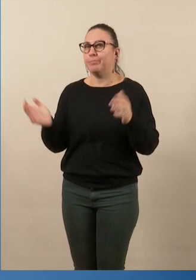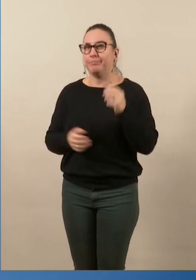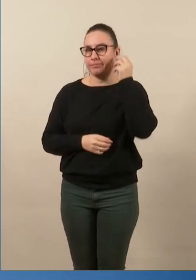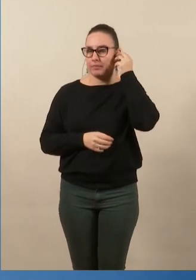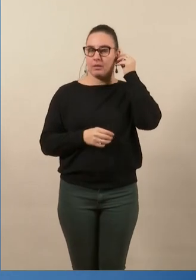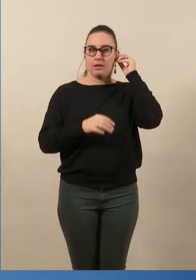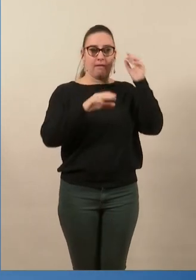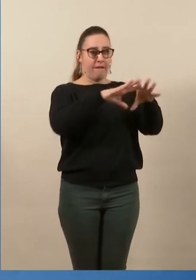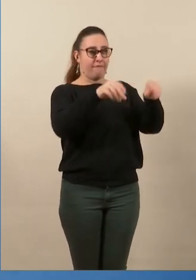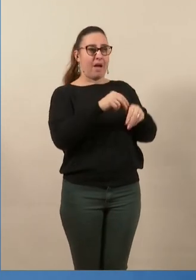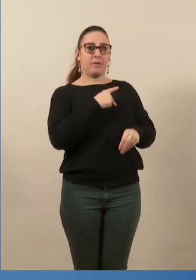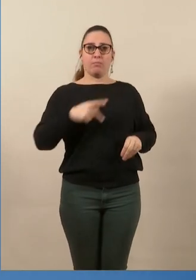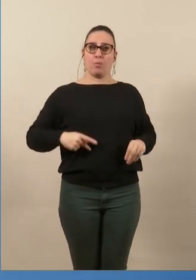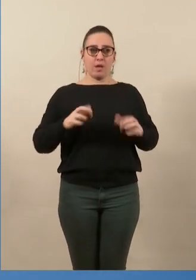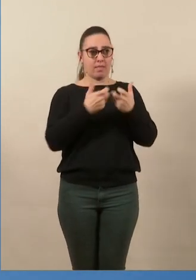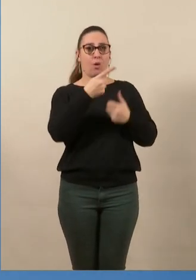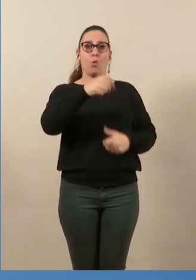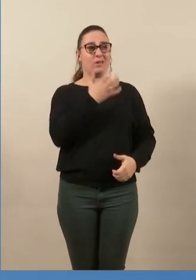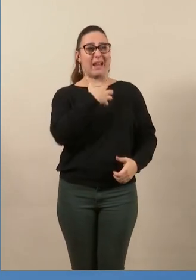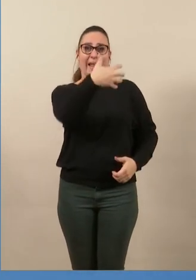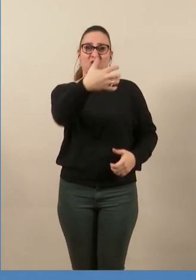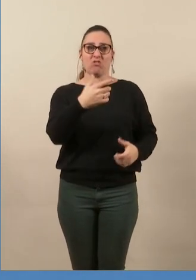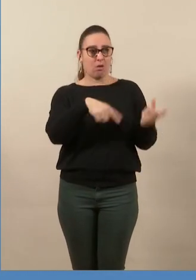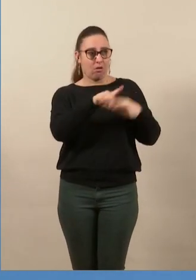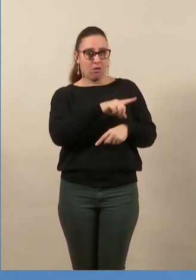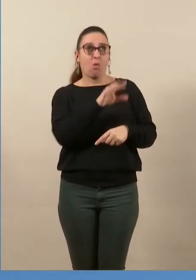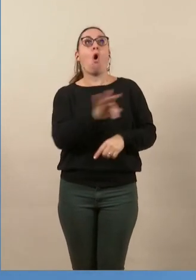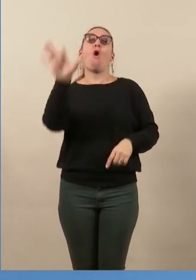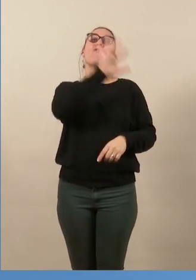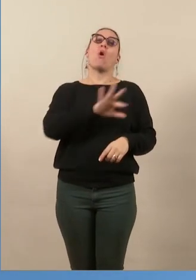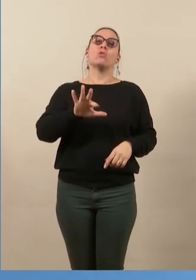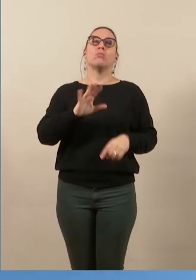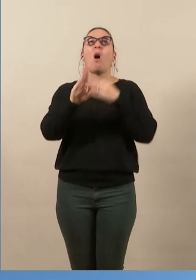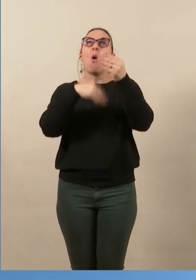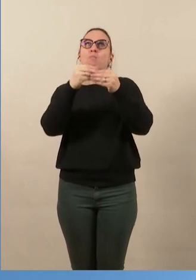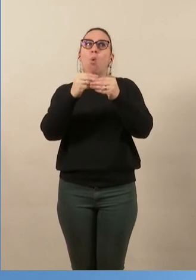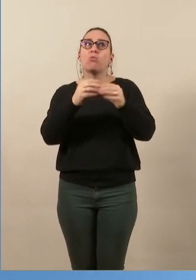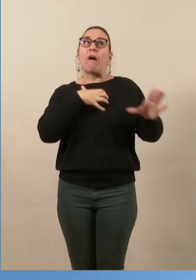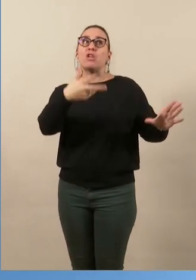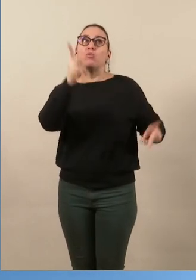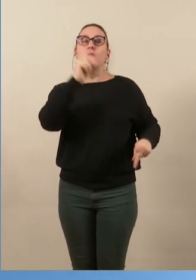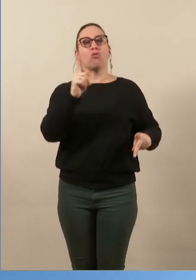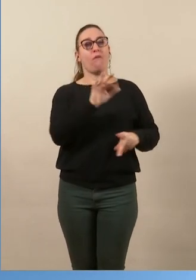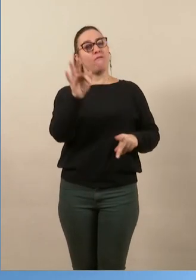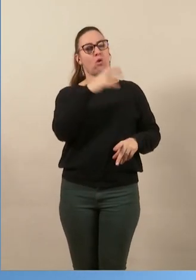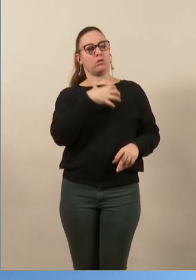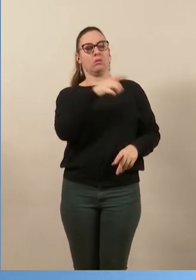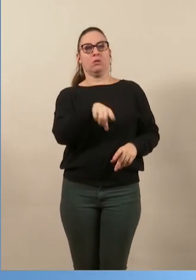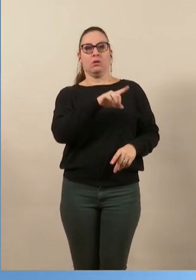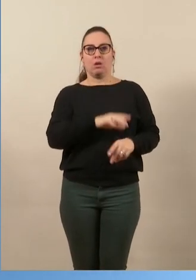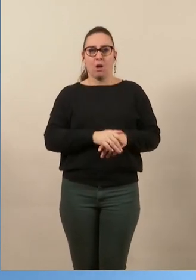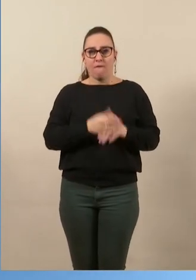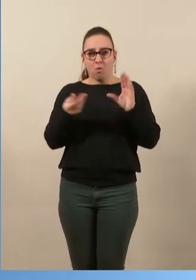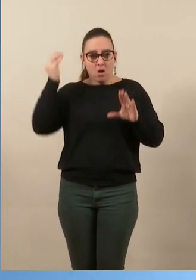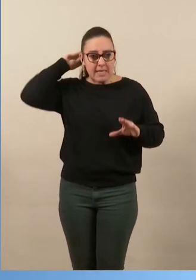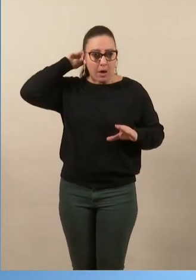ménages propriétaires fonciers grenoblois étaient les riches de ce monde même de France alors réduisons l'échelle vous êtes englué dans les stéréotypes